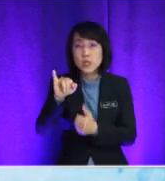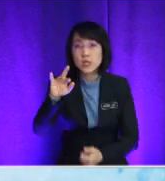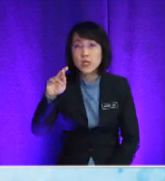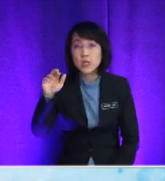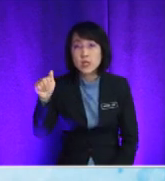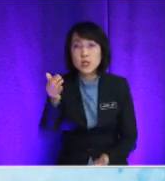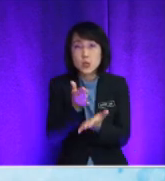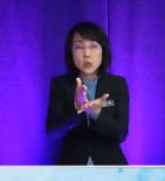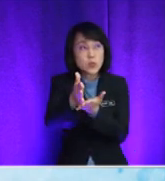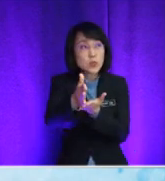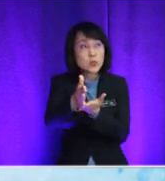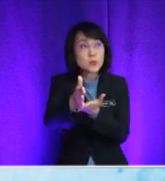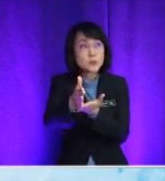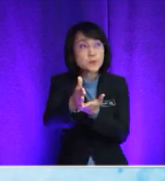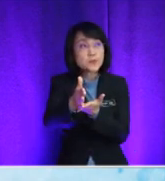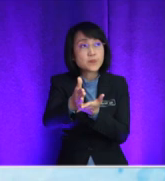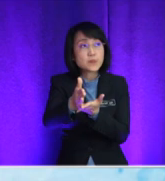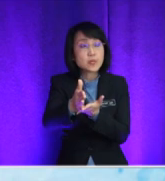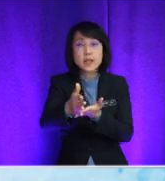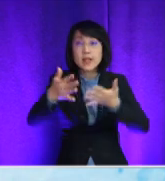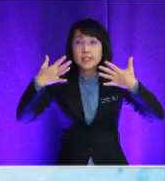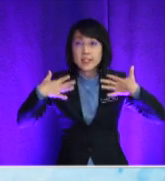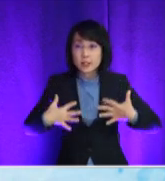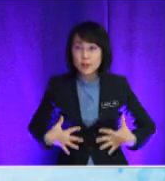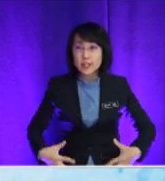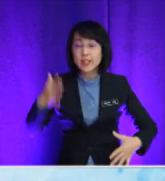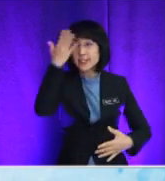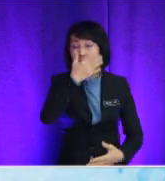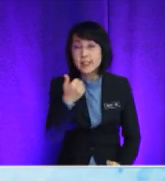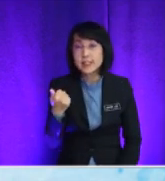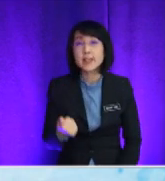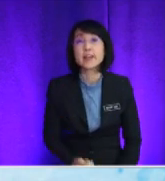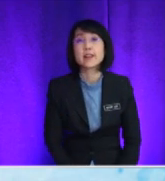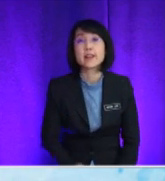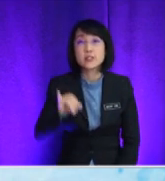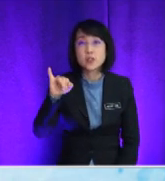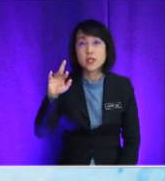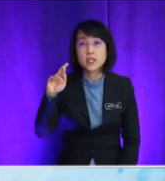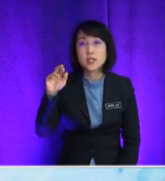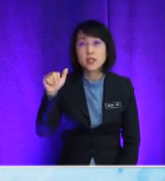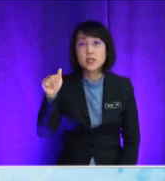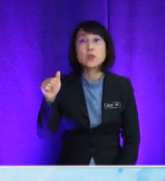menyebabkan pakaian kita jatuh dengan peranan juga